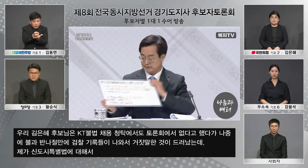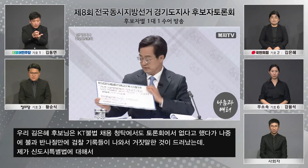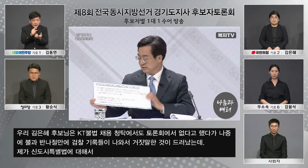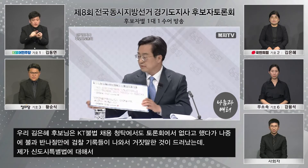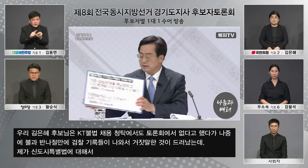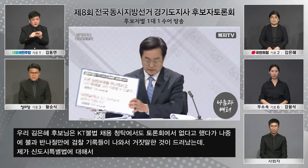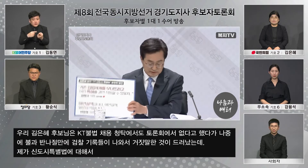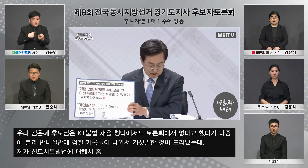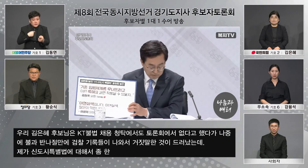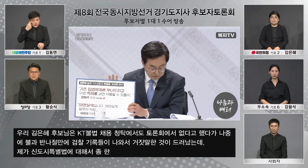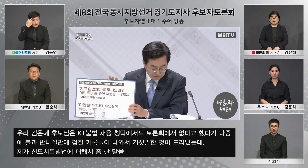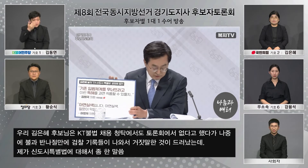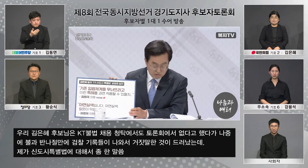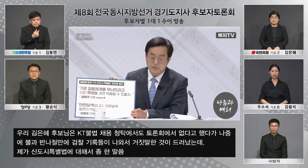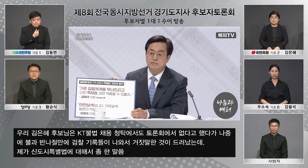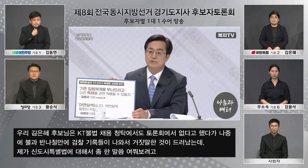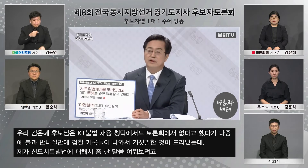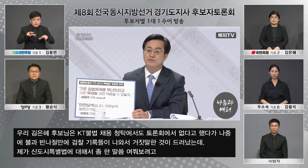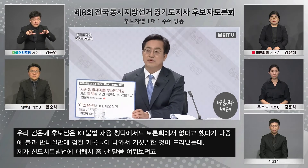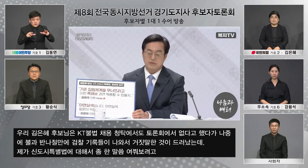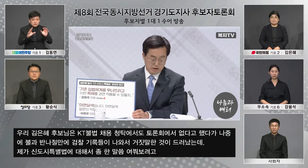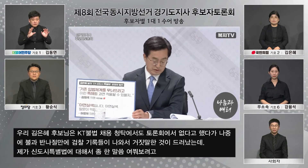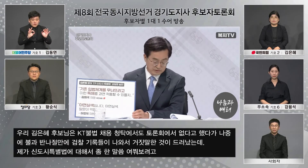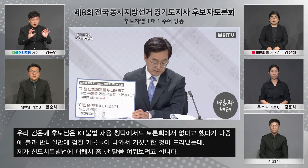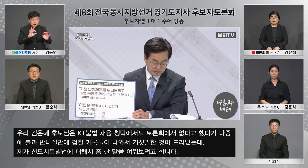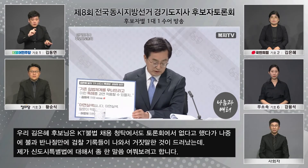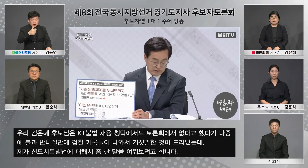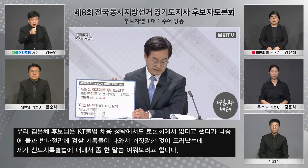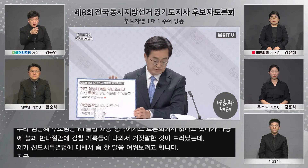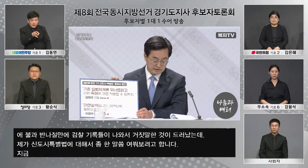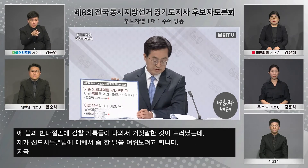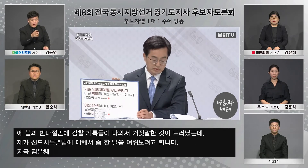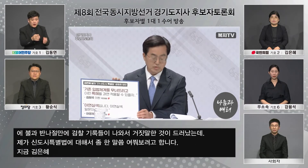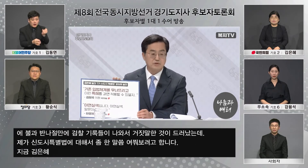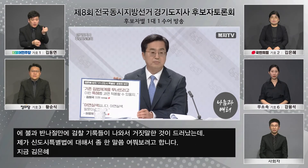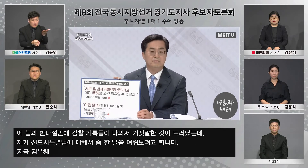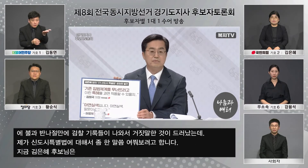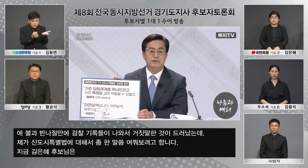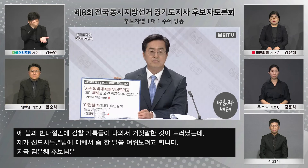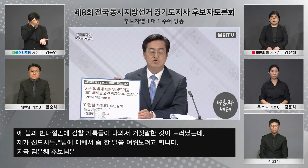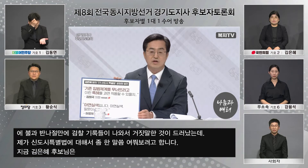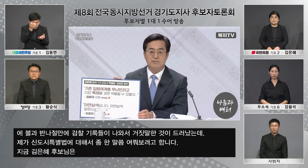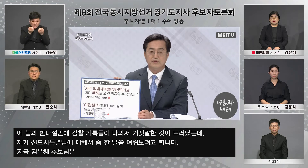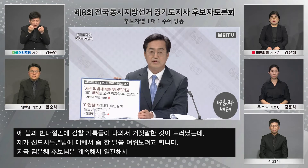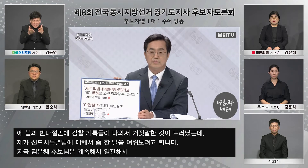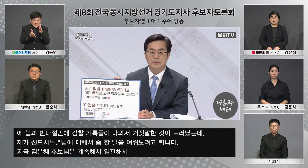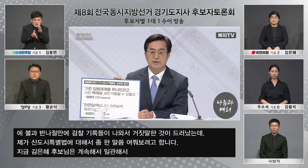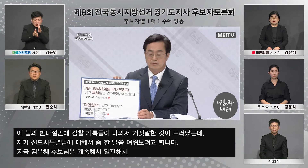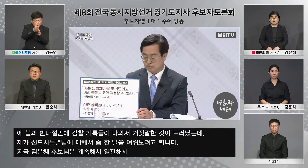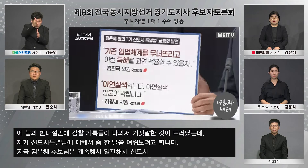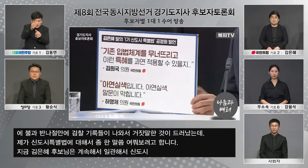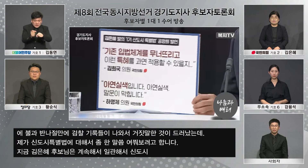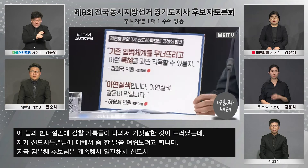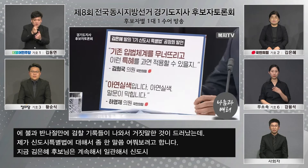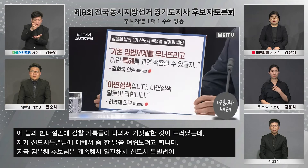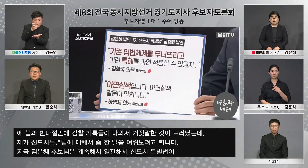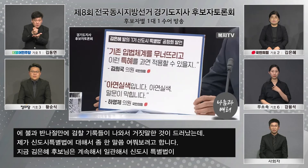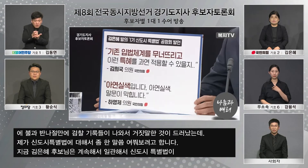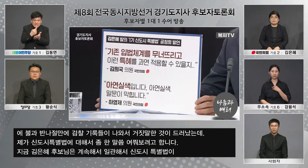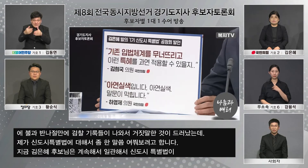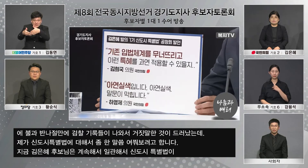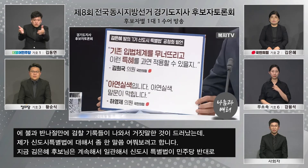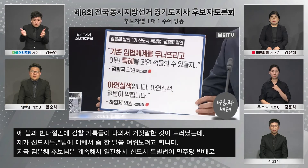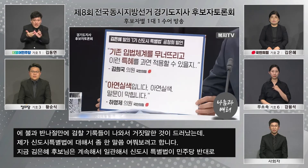합니다. 지금 김은혜 후보님은 계속해서 일관해서 신도시 특별법이 민주당 반대로 무산됐다 이렇게